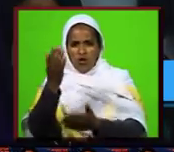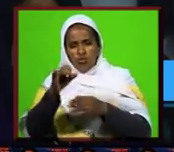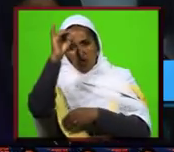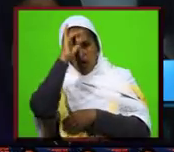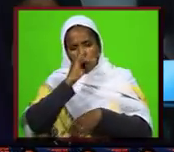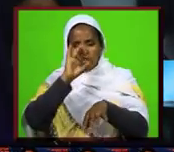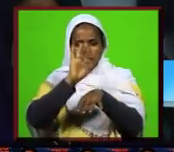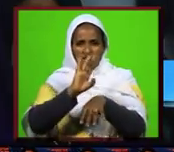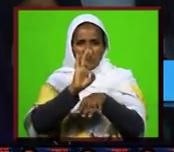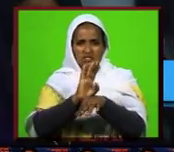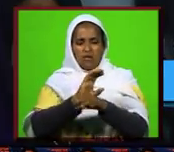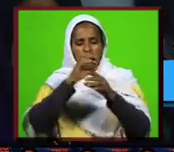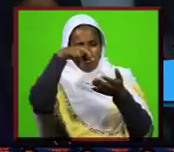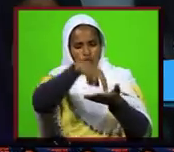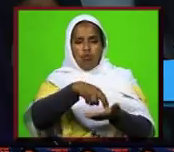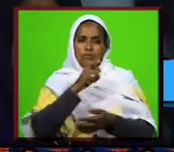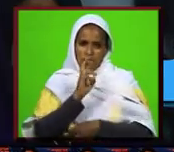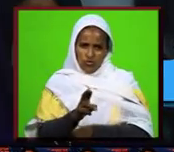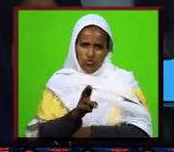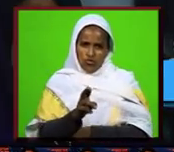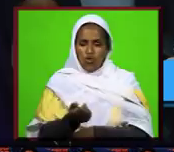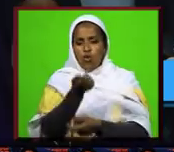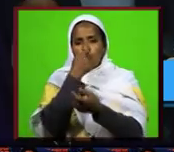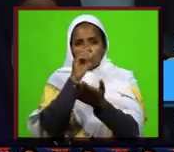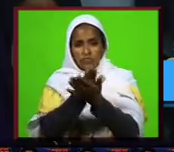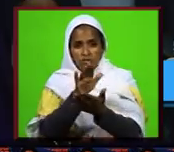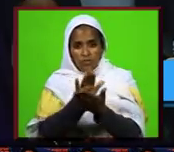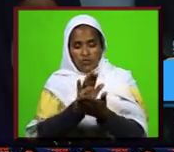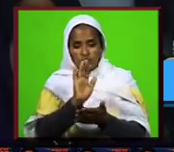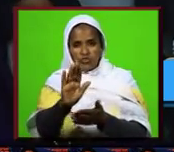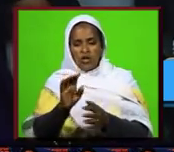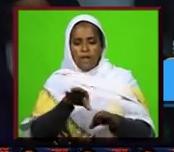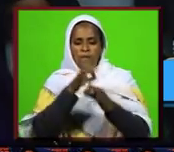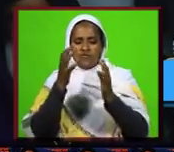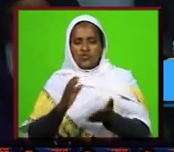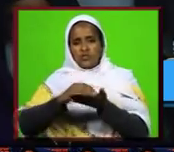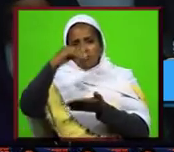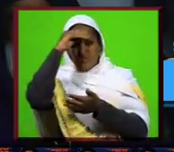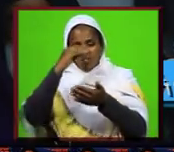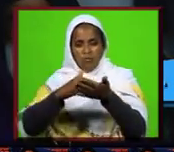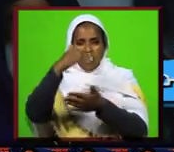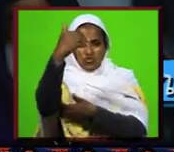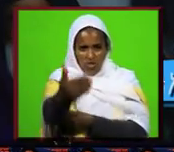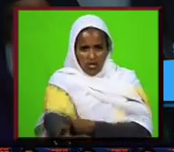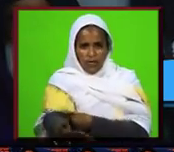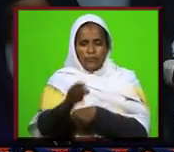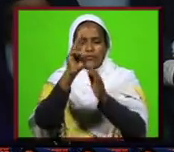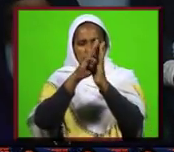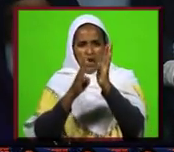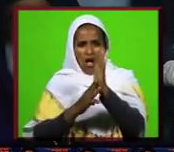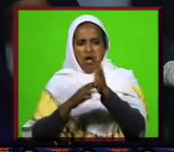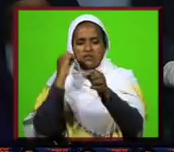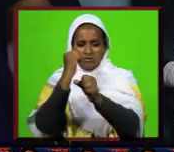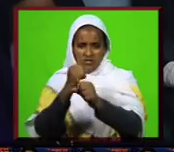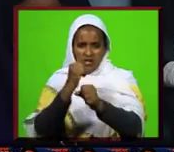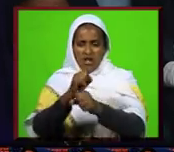ሊቃውንተ ቤተ ክርስቲያን ማፍሪያ ተቋም ናቸው። አብነት ትምህርት ቤቶች ከመንፈሳዊ ትምህርት ባሻገር በስነ ምግባር